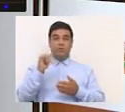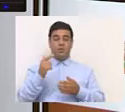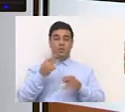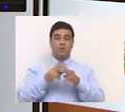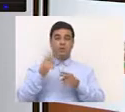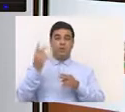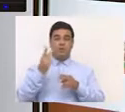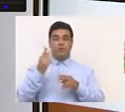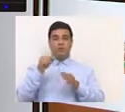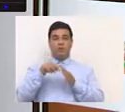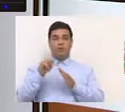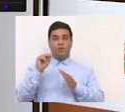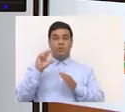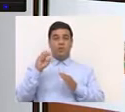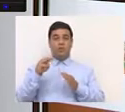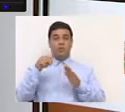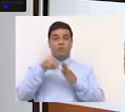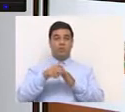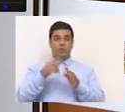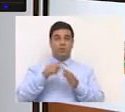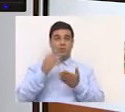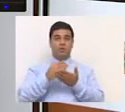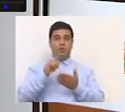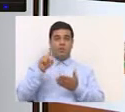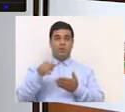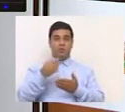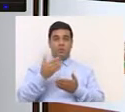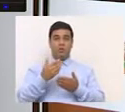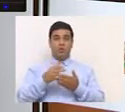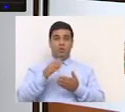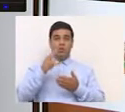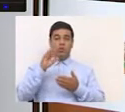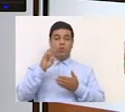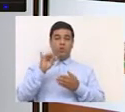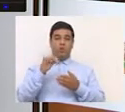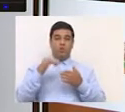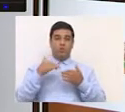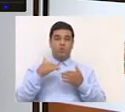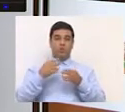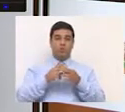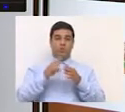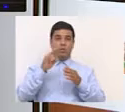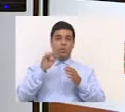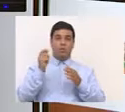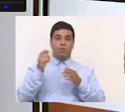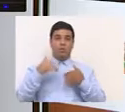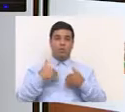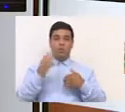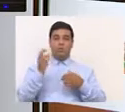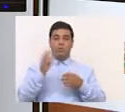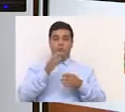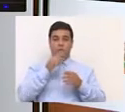«не то» – вторая часть, между ними запятая. То ли груз не пришел вовремя, то